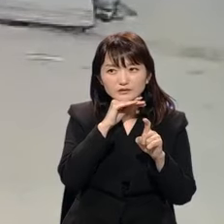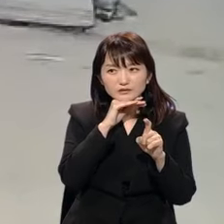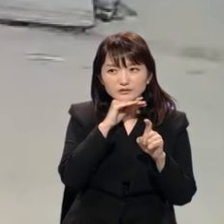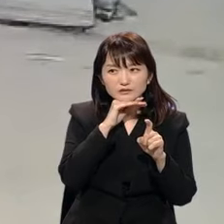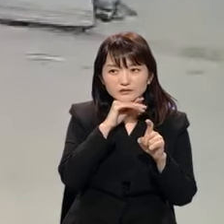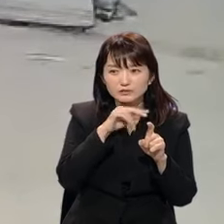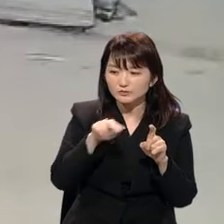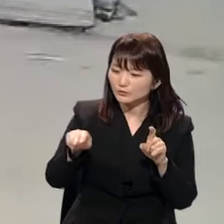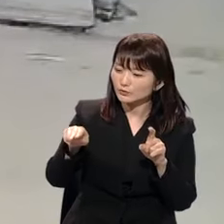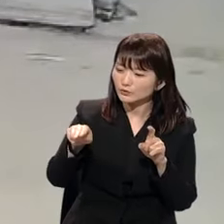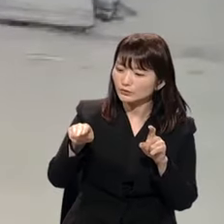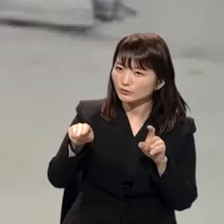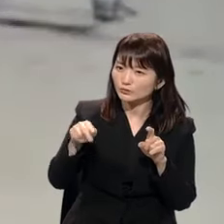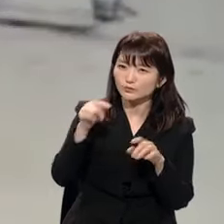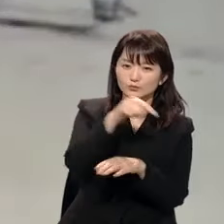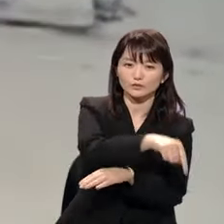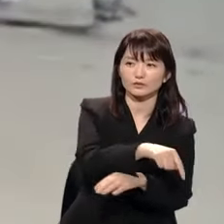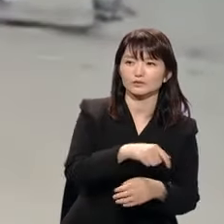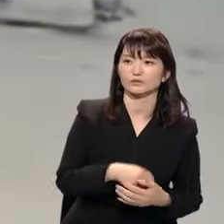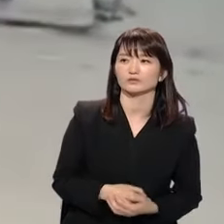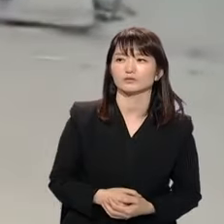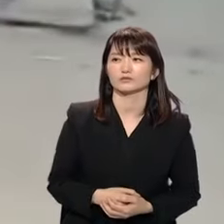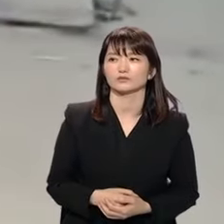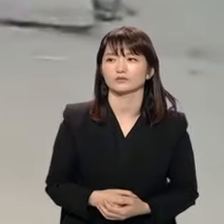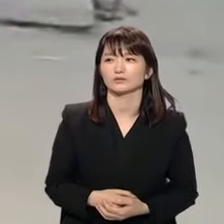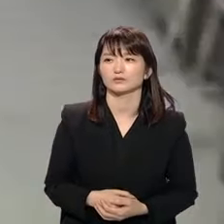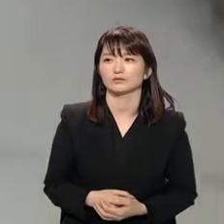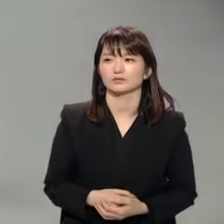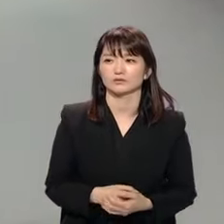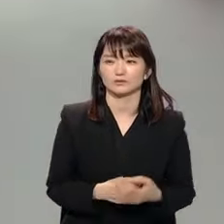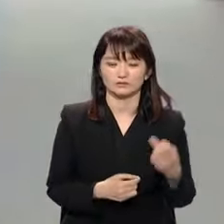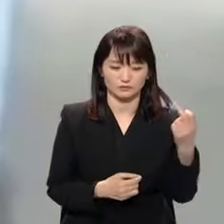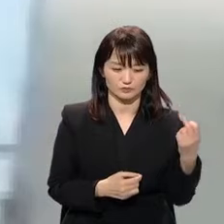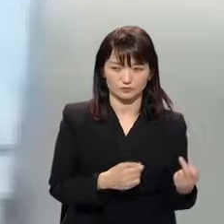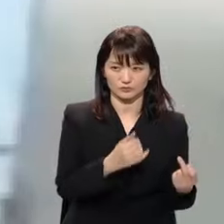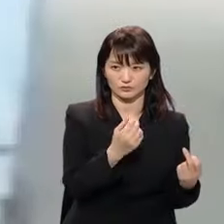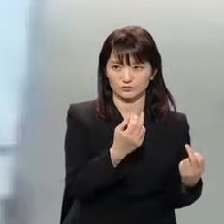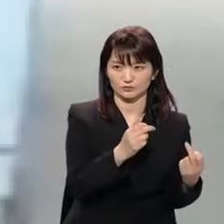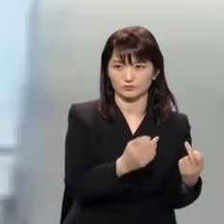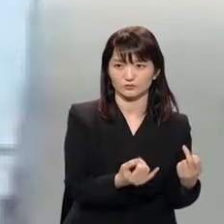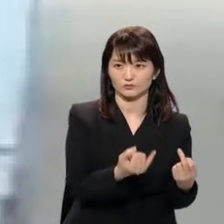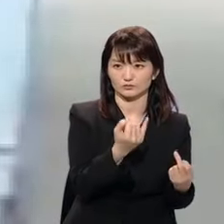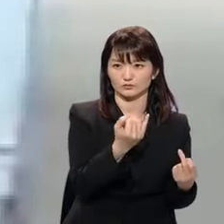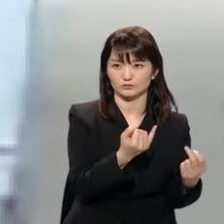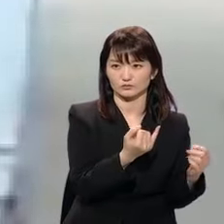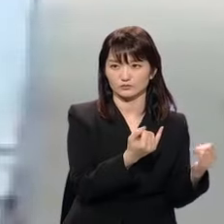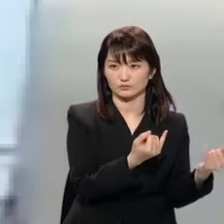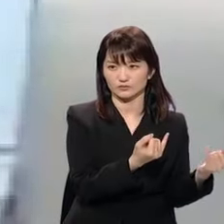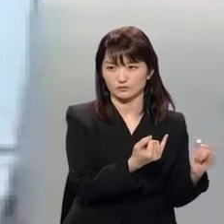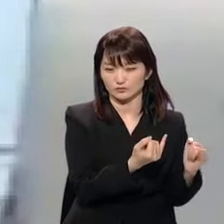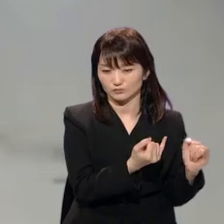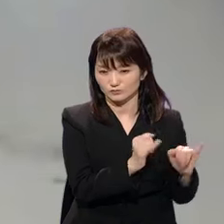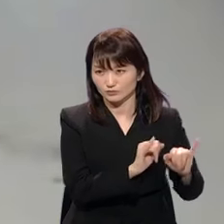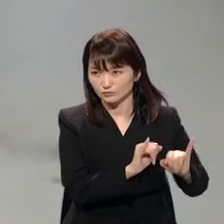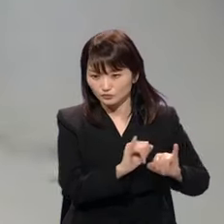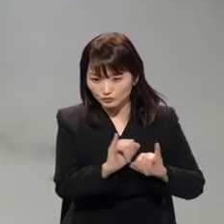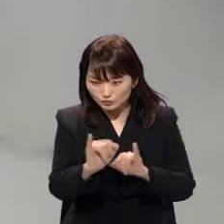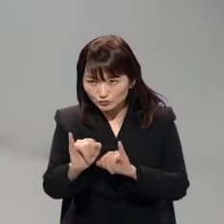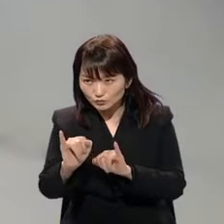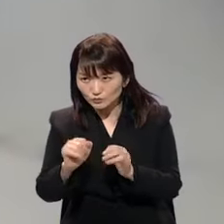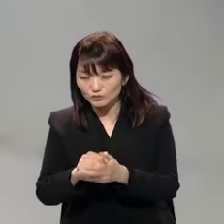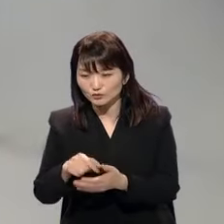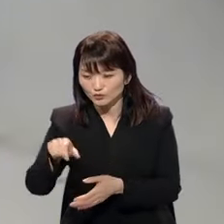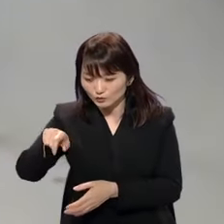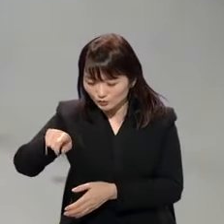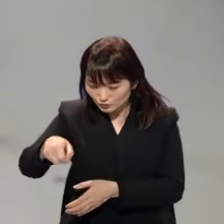바로 뛰쳐나갑니다. 자, 근데 이 소녀 동생과 함께 다시 나와서는 불길이 있는 곳으로 들어갑니다. 그리고 수도꼭지를